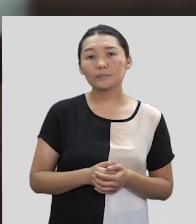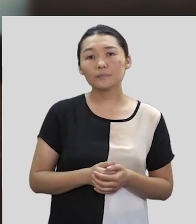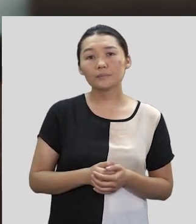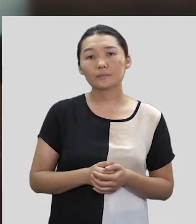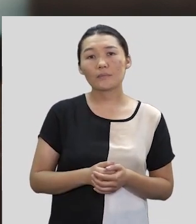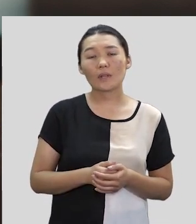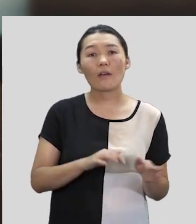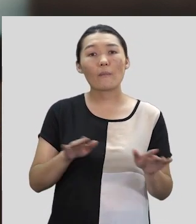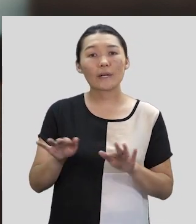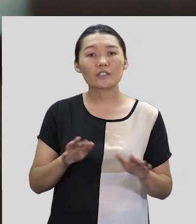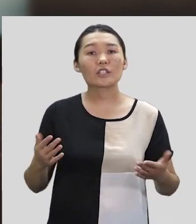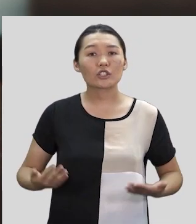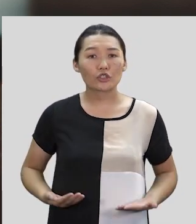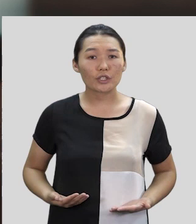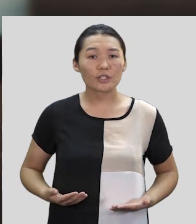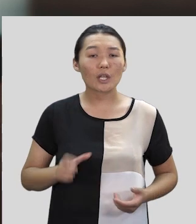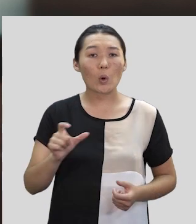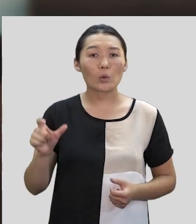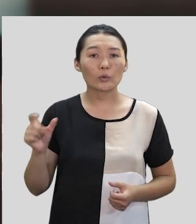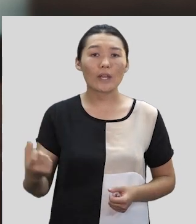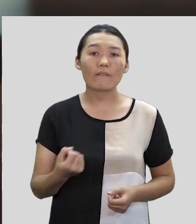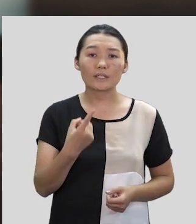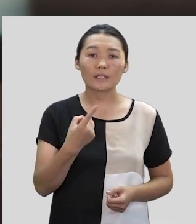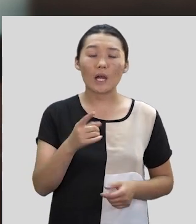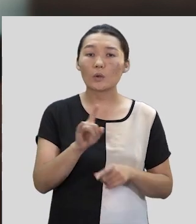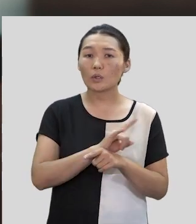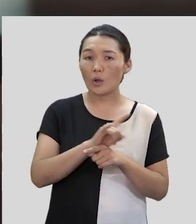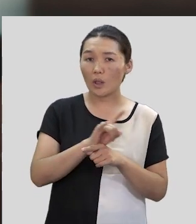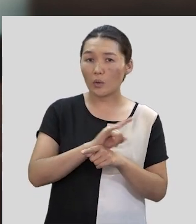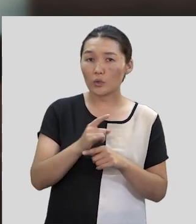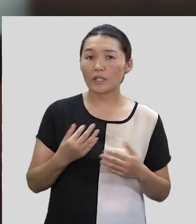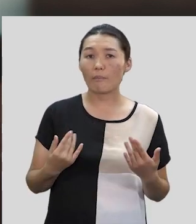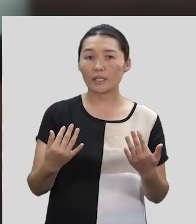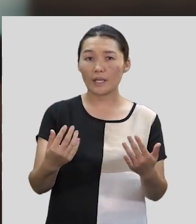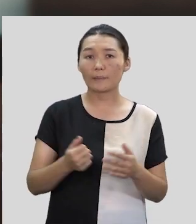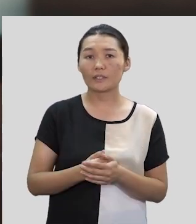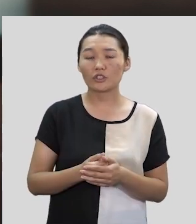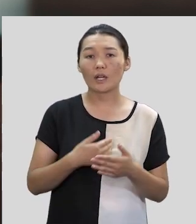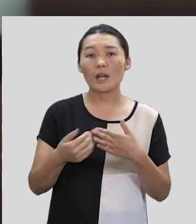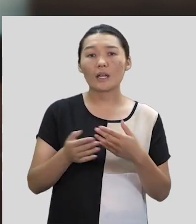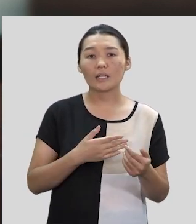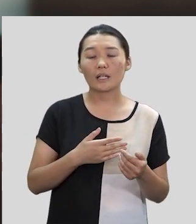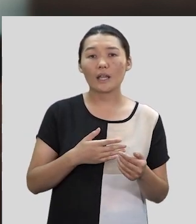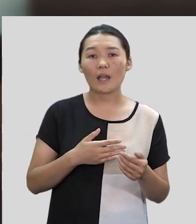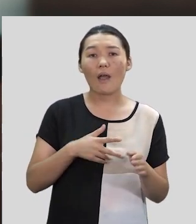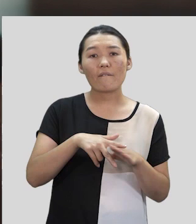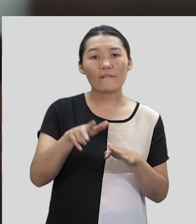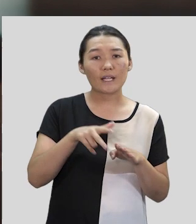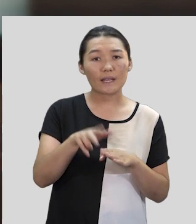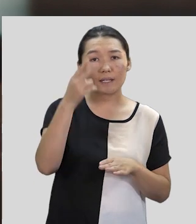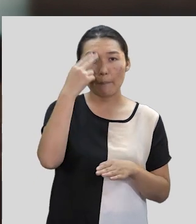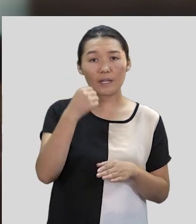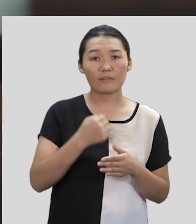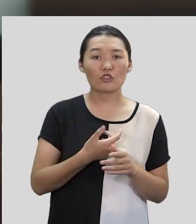процессе жизни у людей возникают ложные потребности или вредные привычки